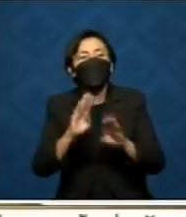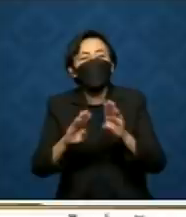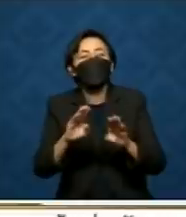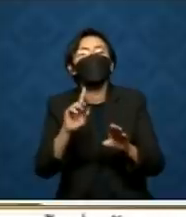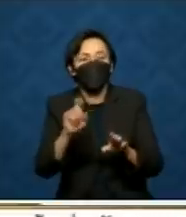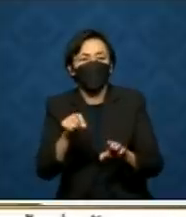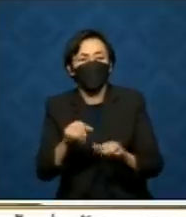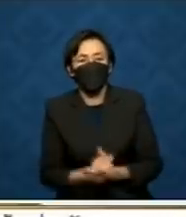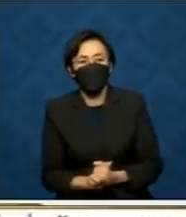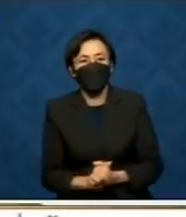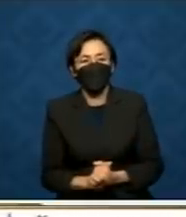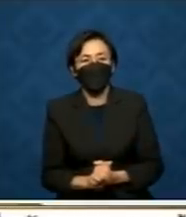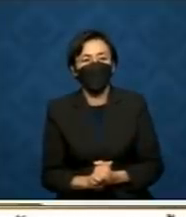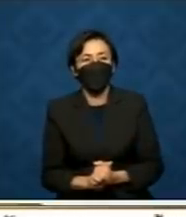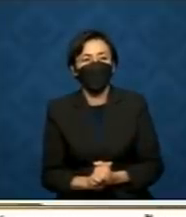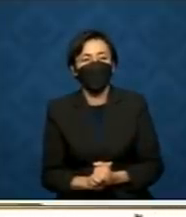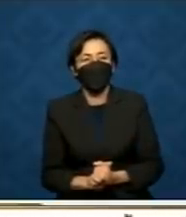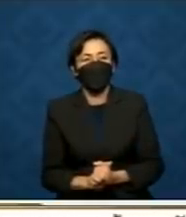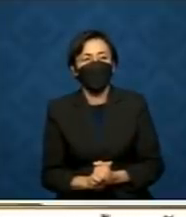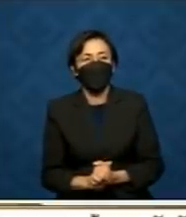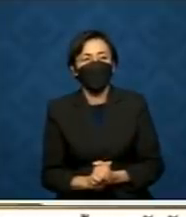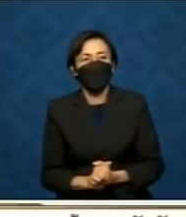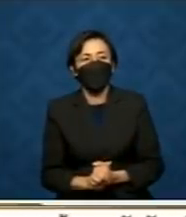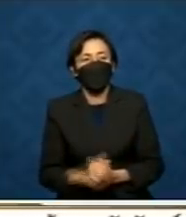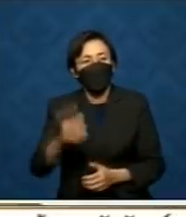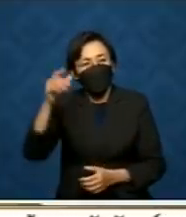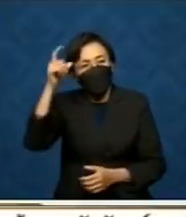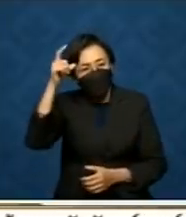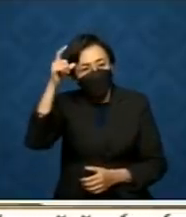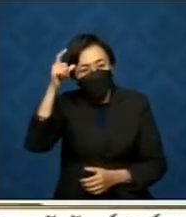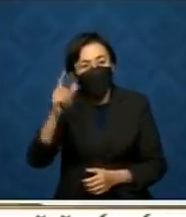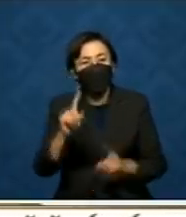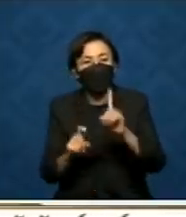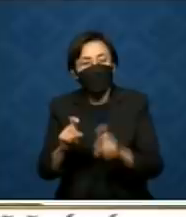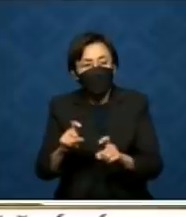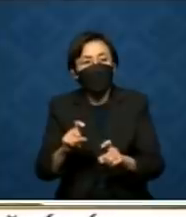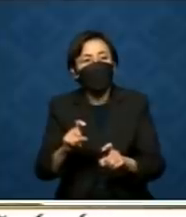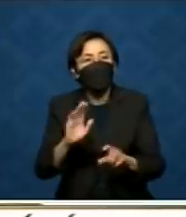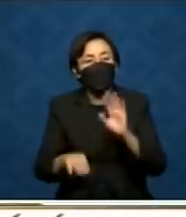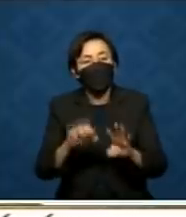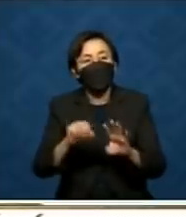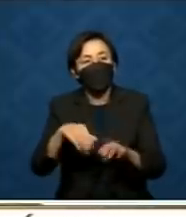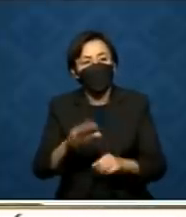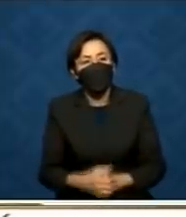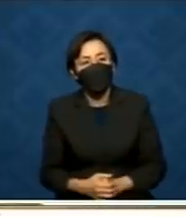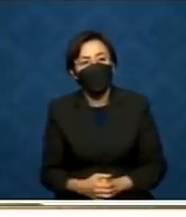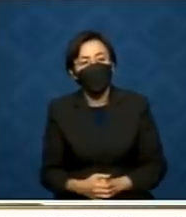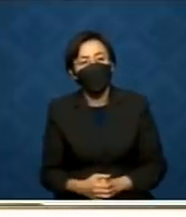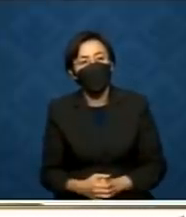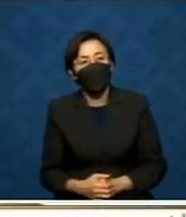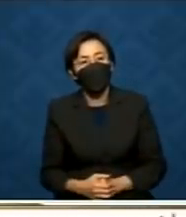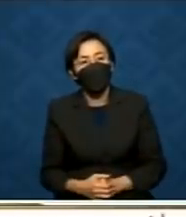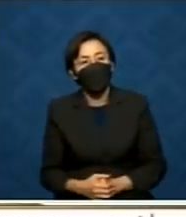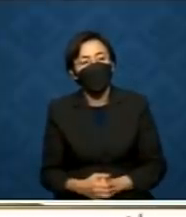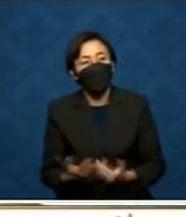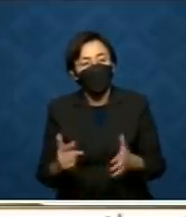อาบังจบพบกันพอดีเลยวัวที่บ้านผมก็ตาย 4แสนกว่าจบ 4สังโฆไลน์กูอ่ะดัง